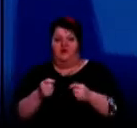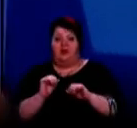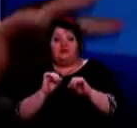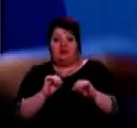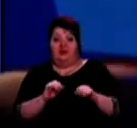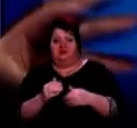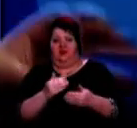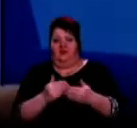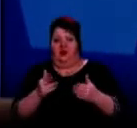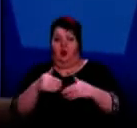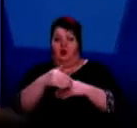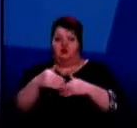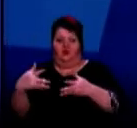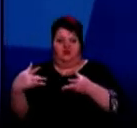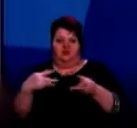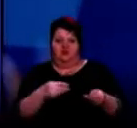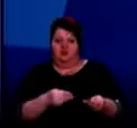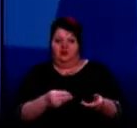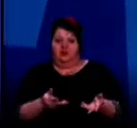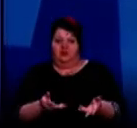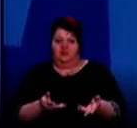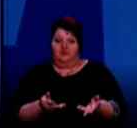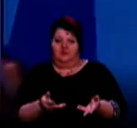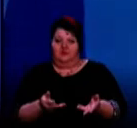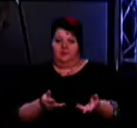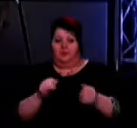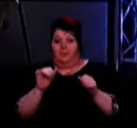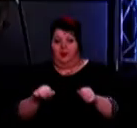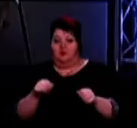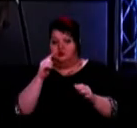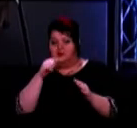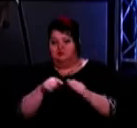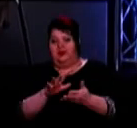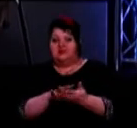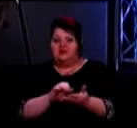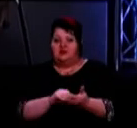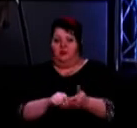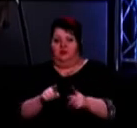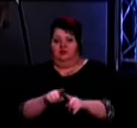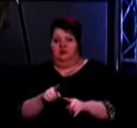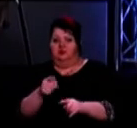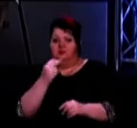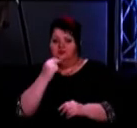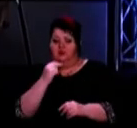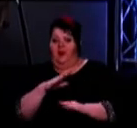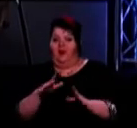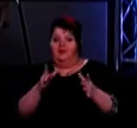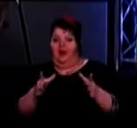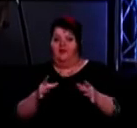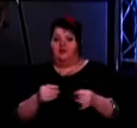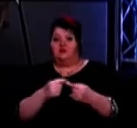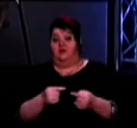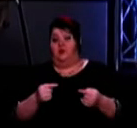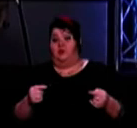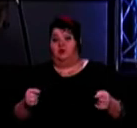захистити від якихось зовнішніх чинників, від того, що може зіпсувати даний товар. То от нефасовану продукцію